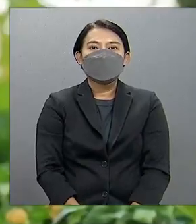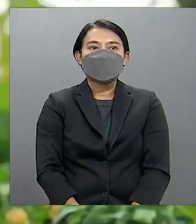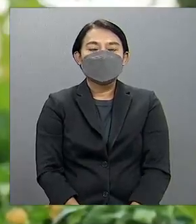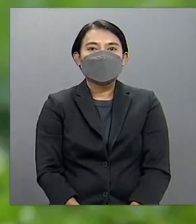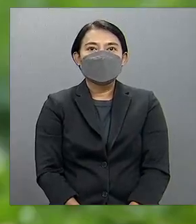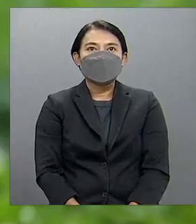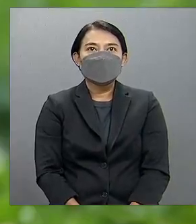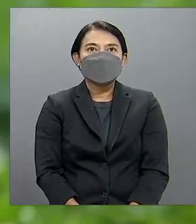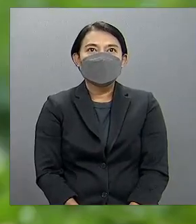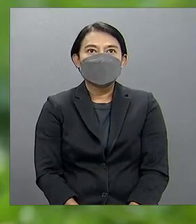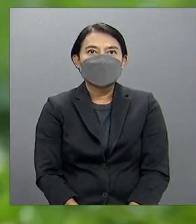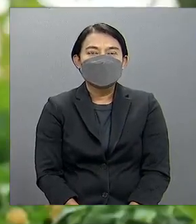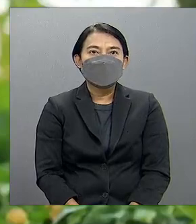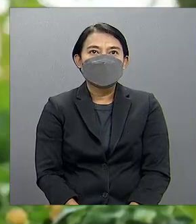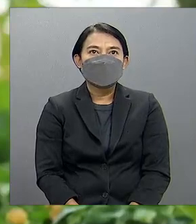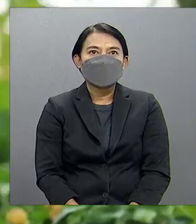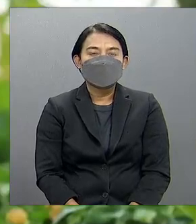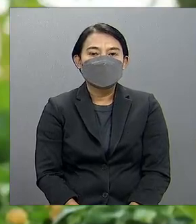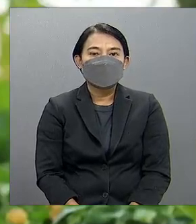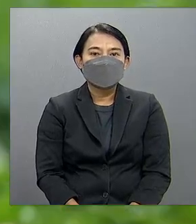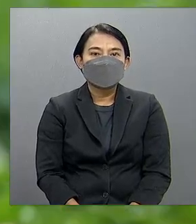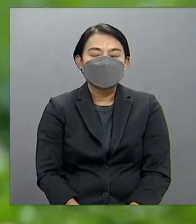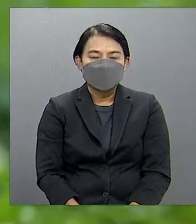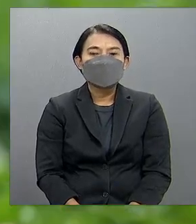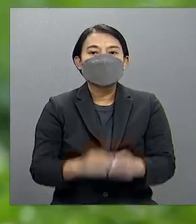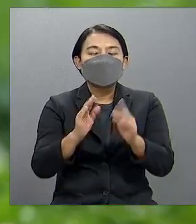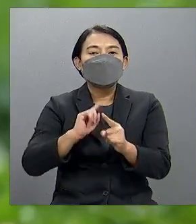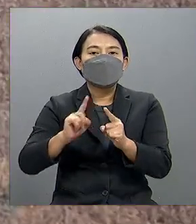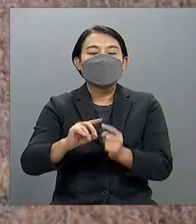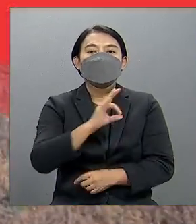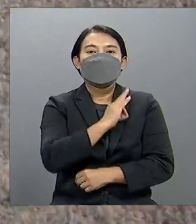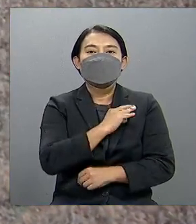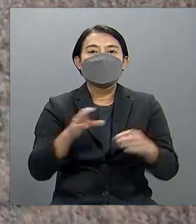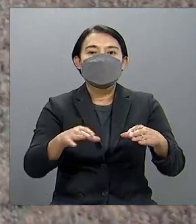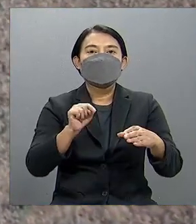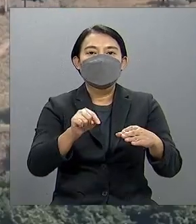หลๆคนเข้ามาเป็นสมาชิขกลุม โดยมเกนไขว่าคตหดทำโพโรก